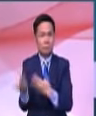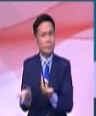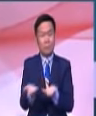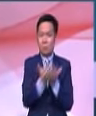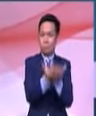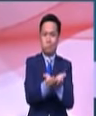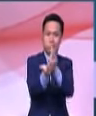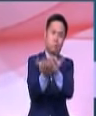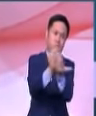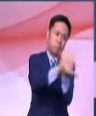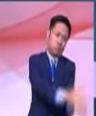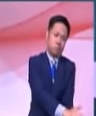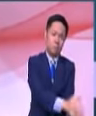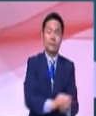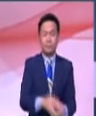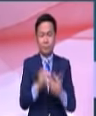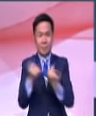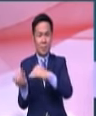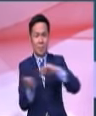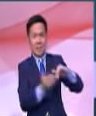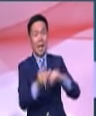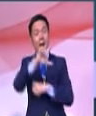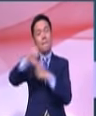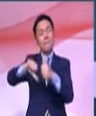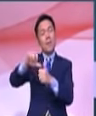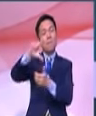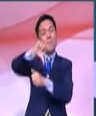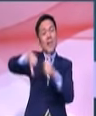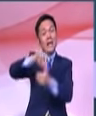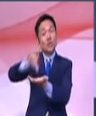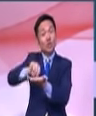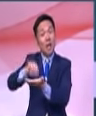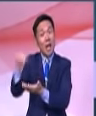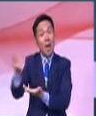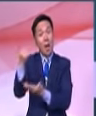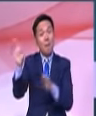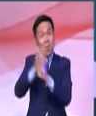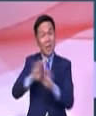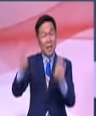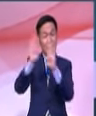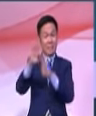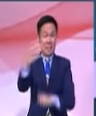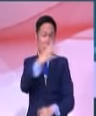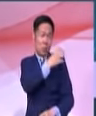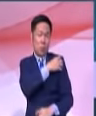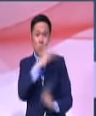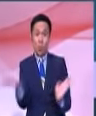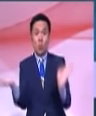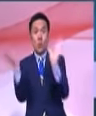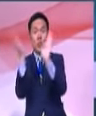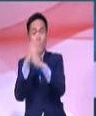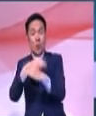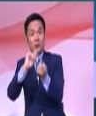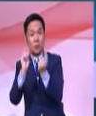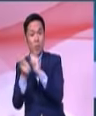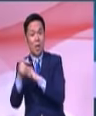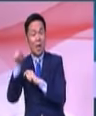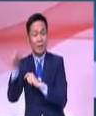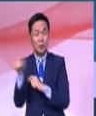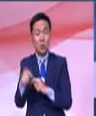Polis Kuala Lumpur menafikan berita tular di media sosial kononnya pertukaran pegawai dan anggota narkotik kontijen itu dibuat